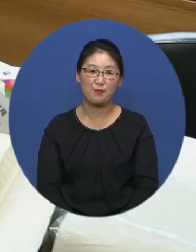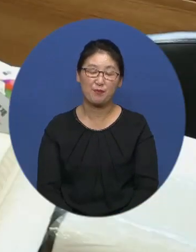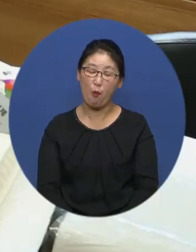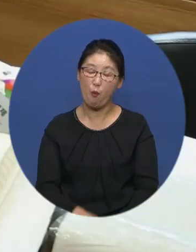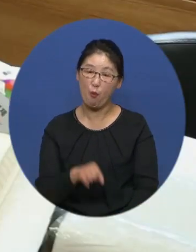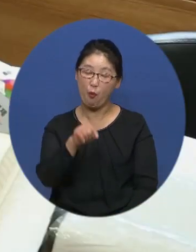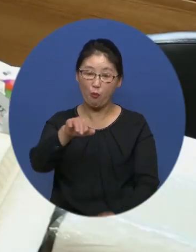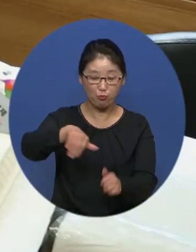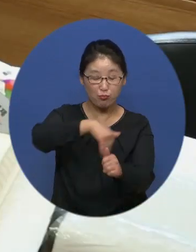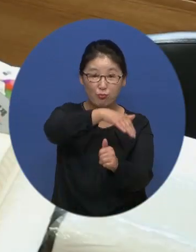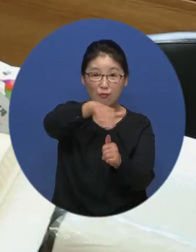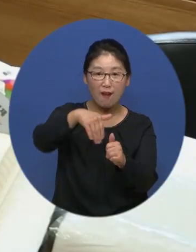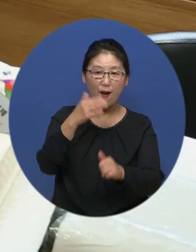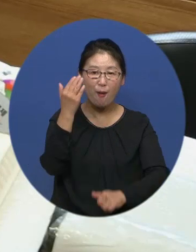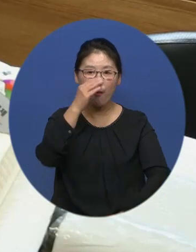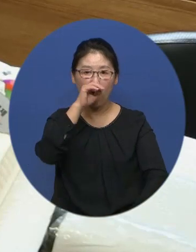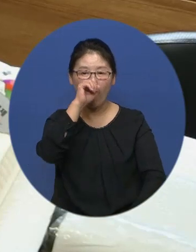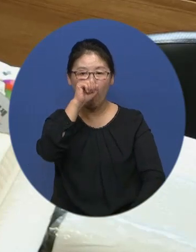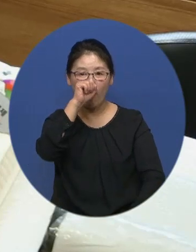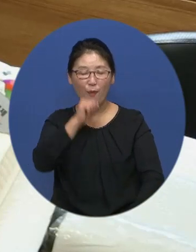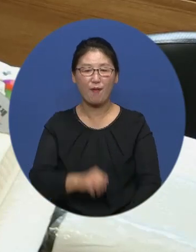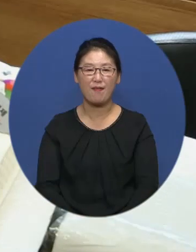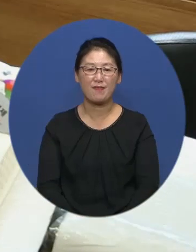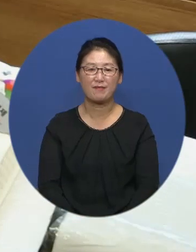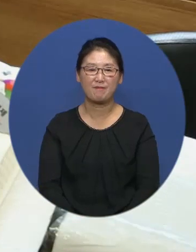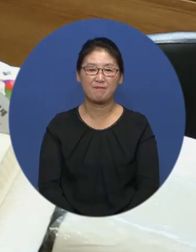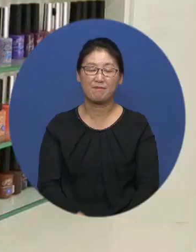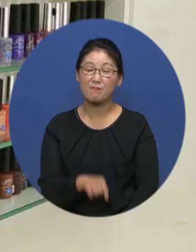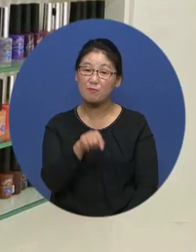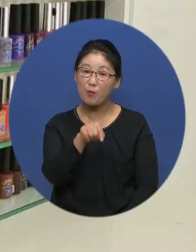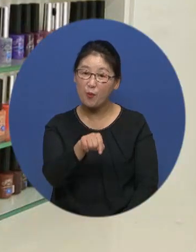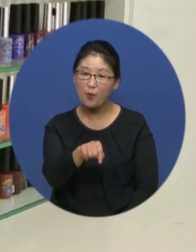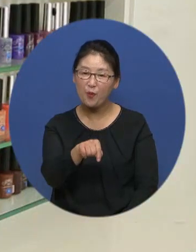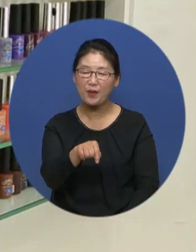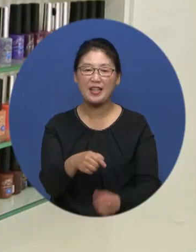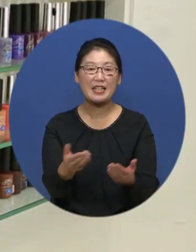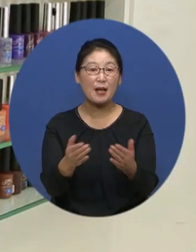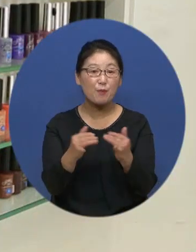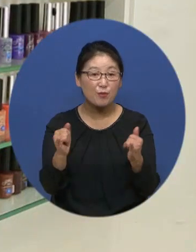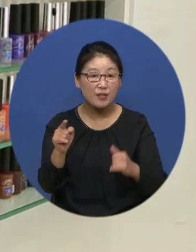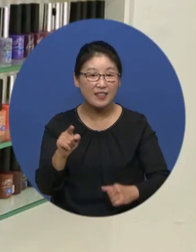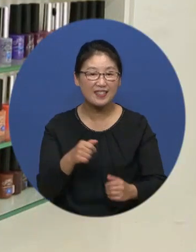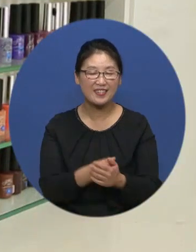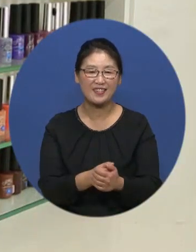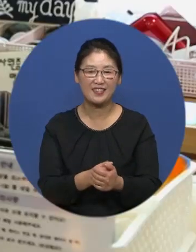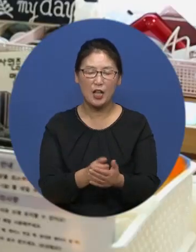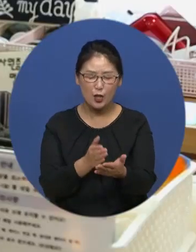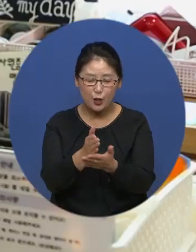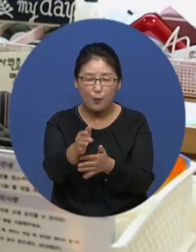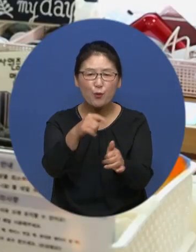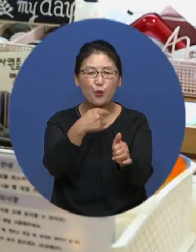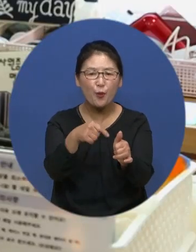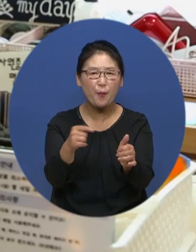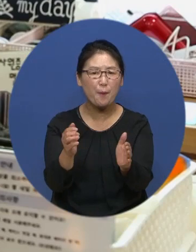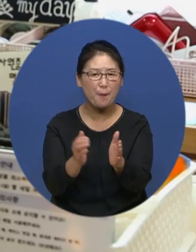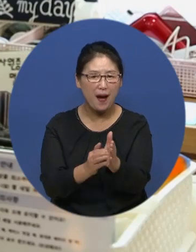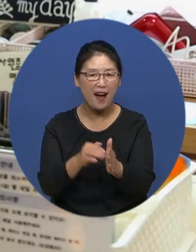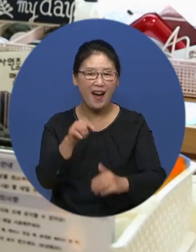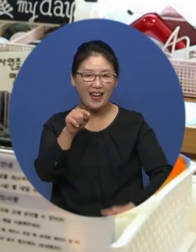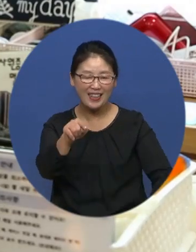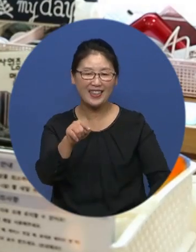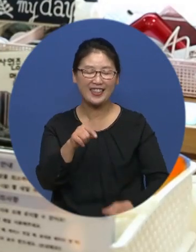쾌적한 분위기가 인상적인데요. 이곳에서 일하는 직원들 역시 전문 네일아트 교육을 받은 아티스트들입니다.